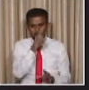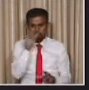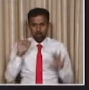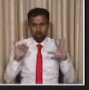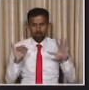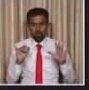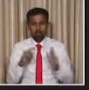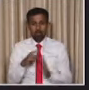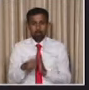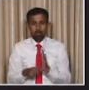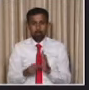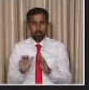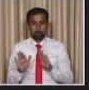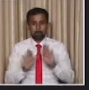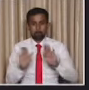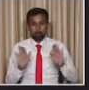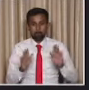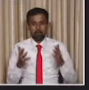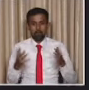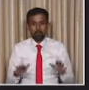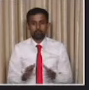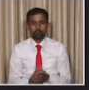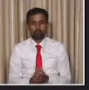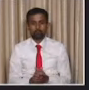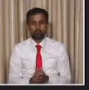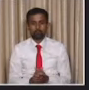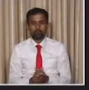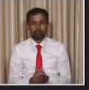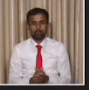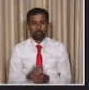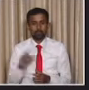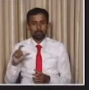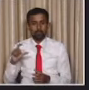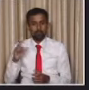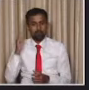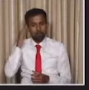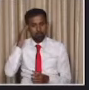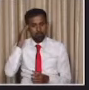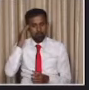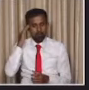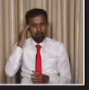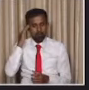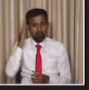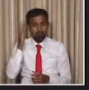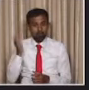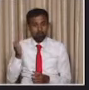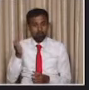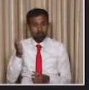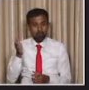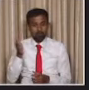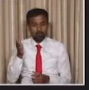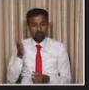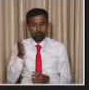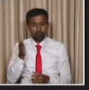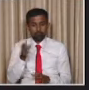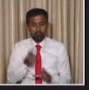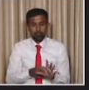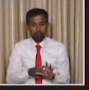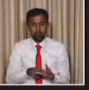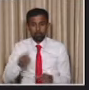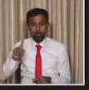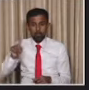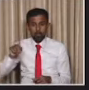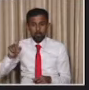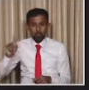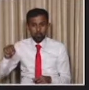merata palane karala thibenawa Chandrika Kumarathunga Bandaranayake methiniya avurudu